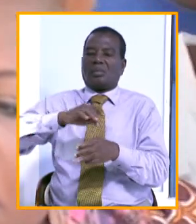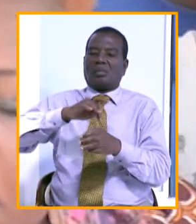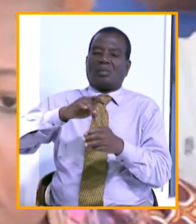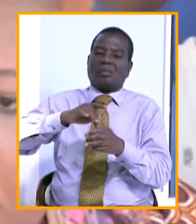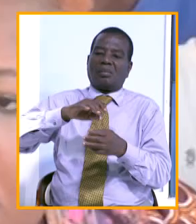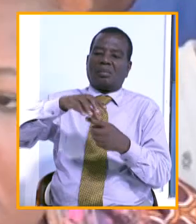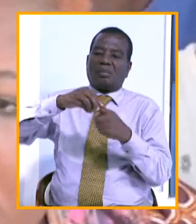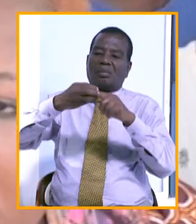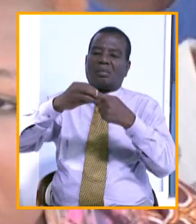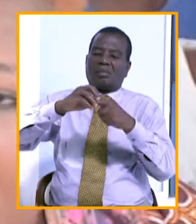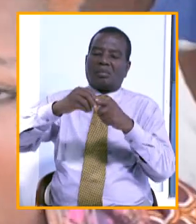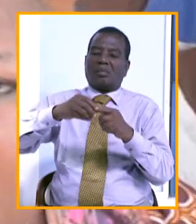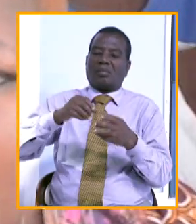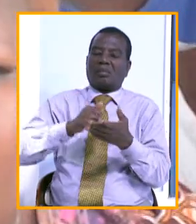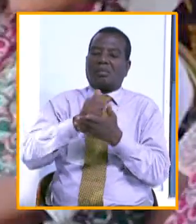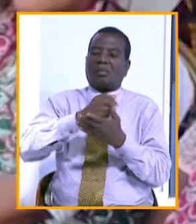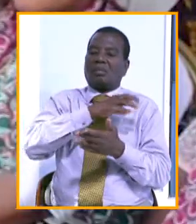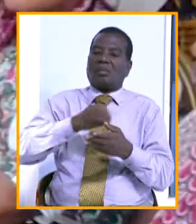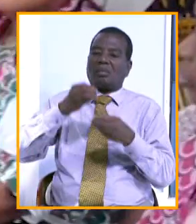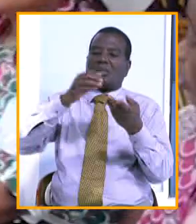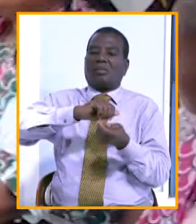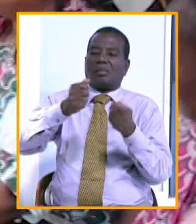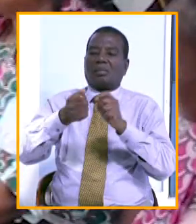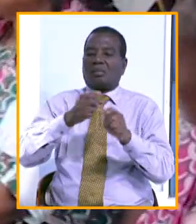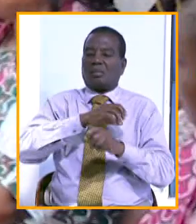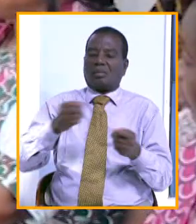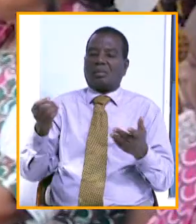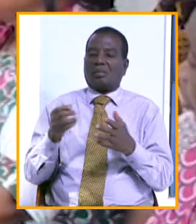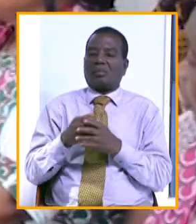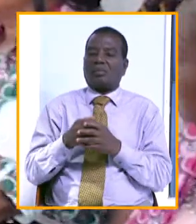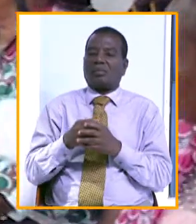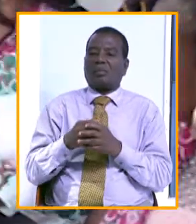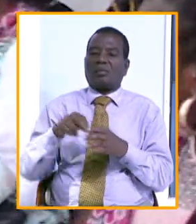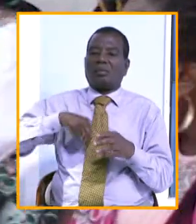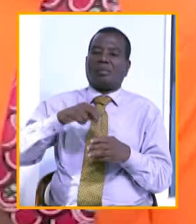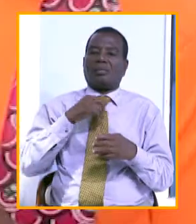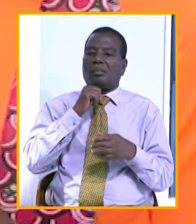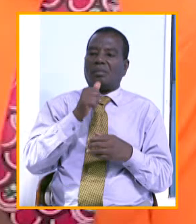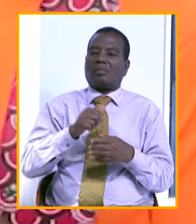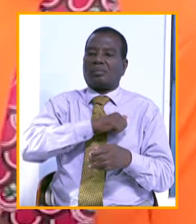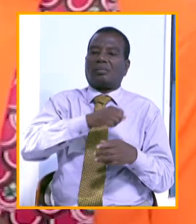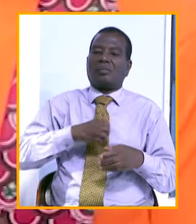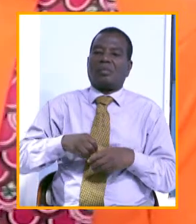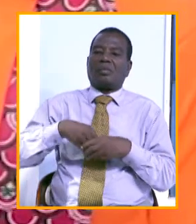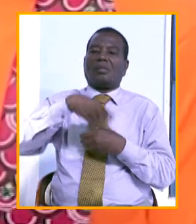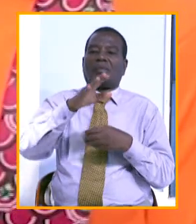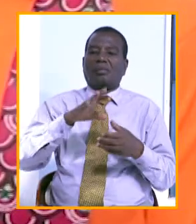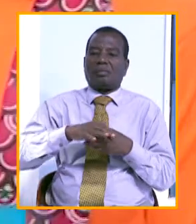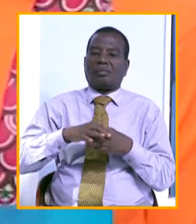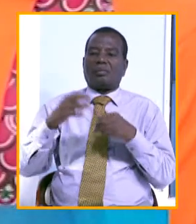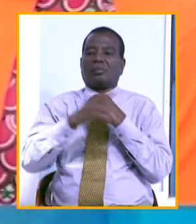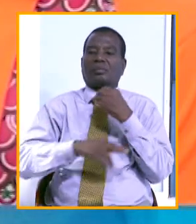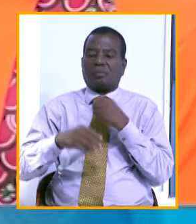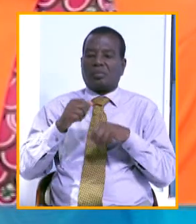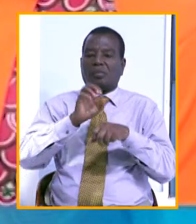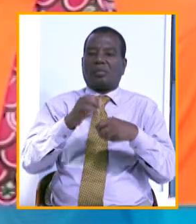bien d'autres, afin d'améliorer leur rendement et de rendre leurs tâches moins pénibles. Nous n'avons pas l'ambition de les sortir de leur zone de confort,